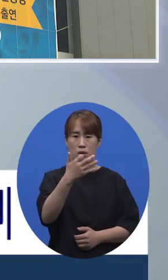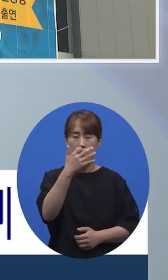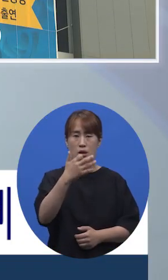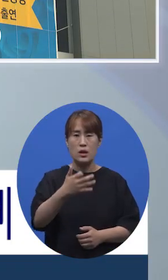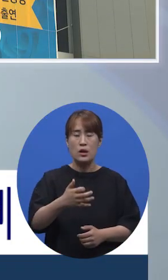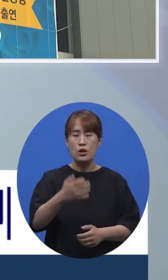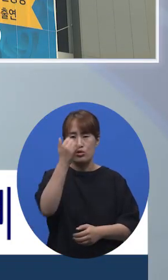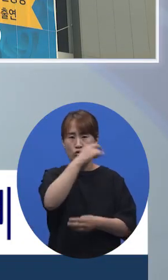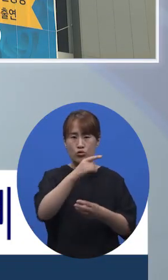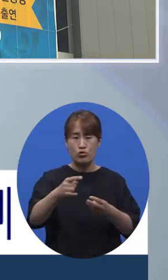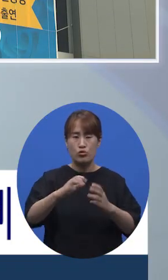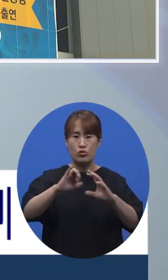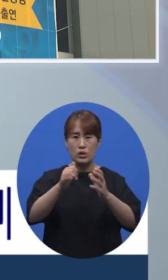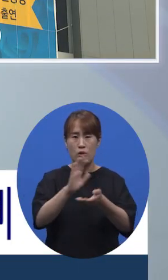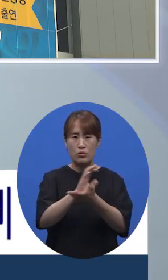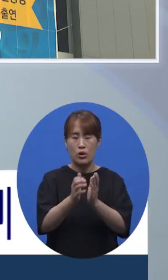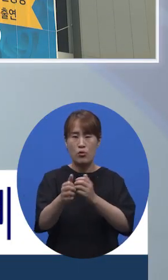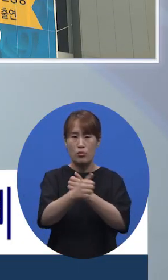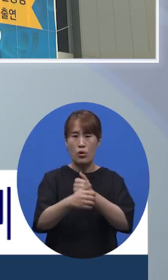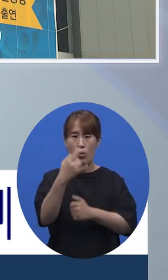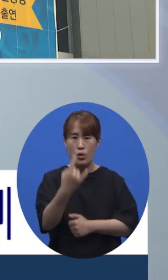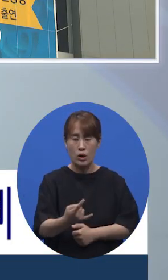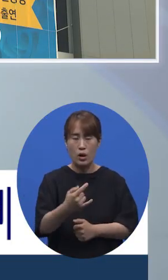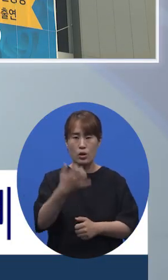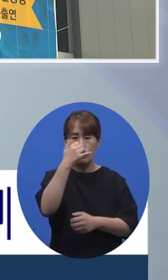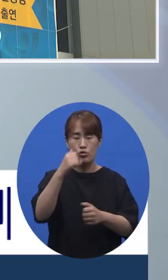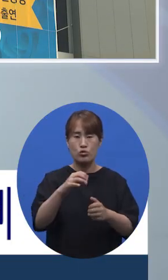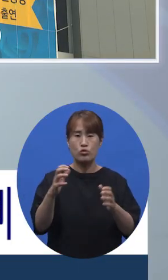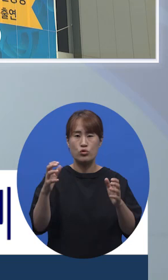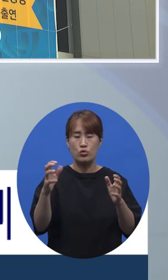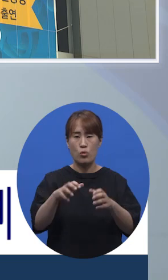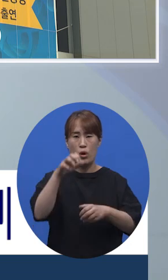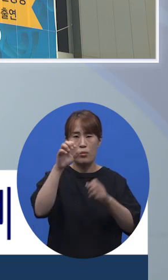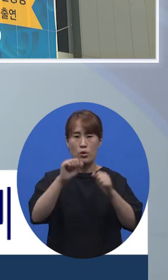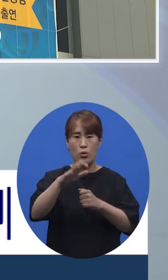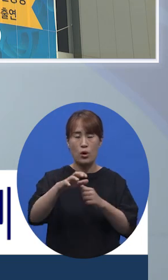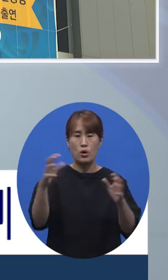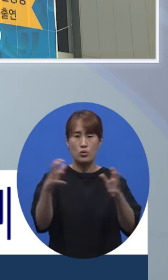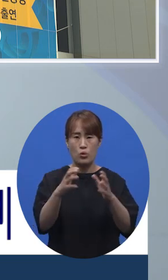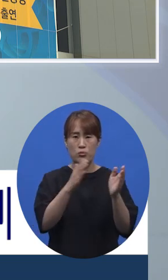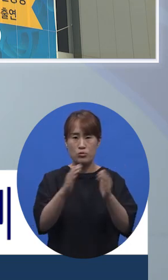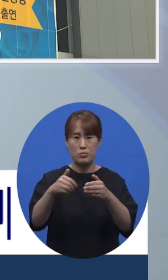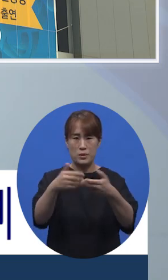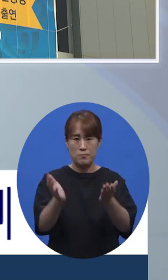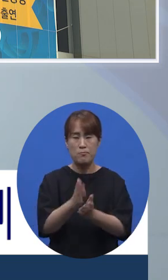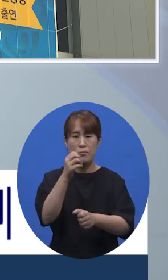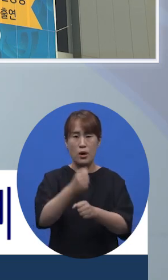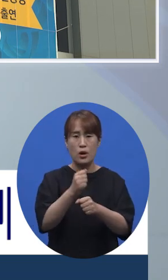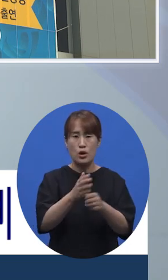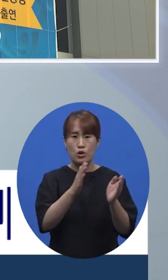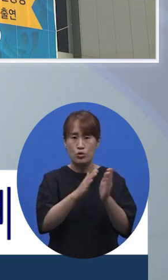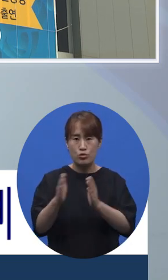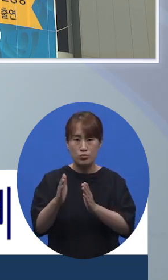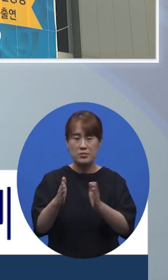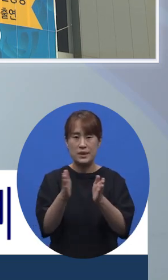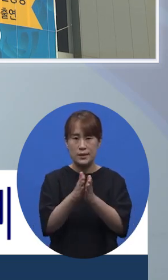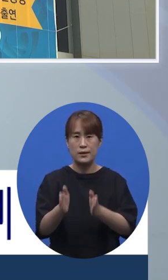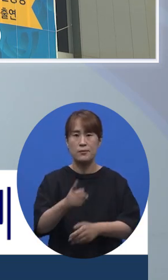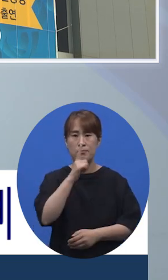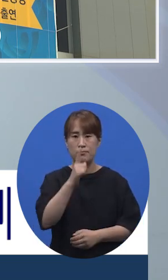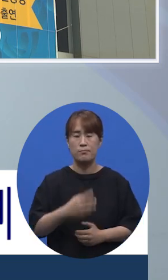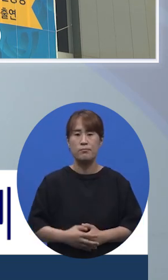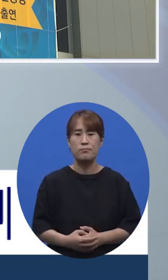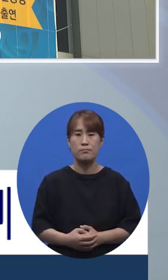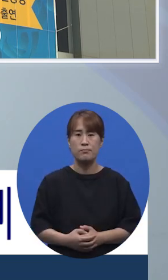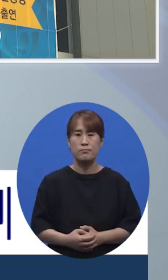2019 충주 세계 무예 마스터 10 조직위원회는 충주 종합운동장 의 종합상황실을 설치해 준비단계 운영에 돌입했다